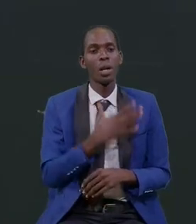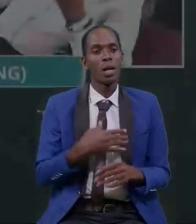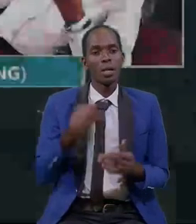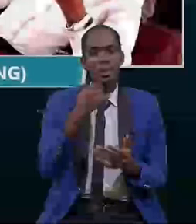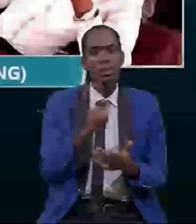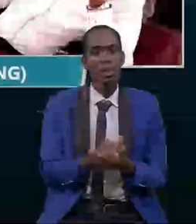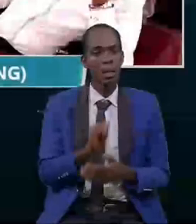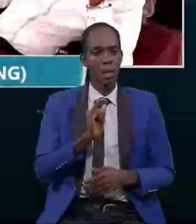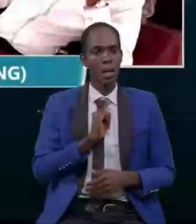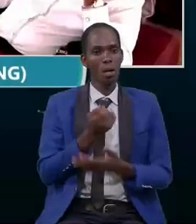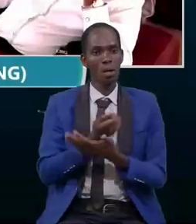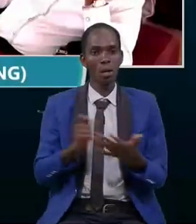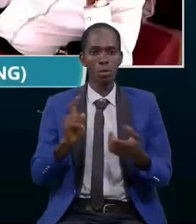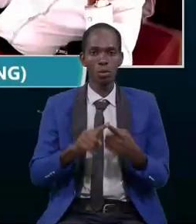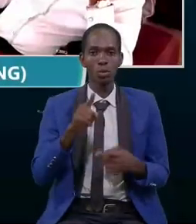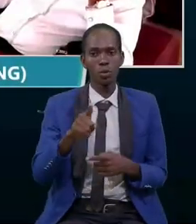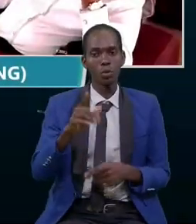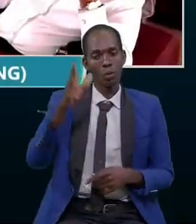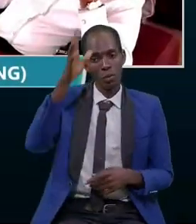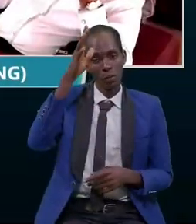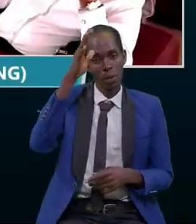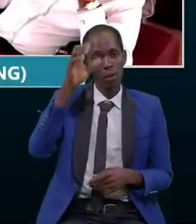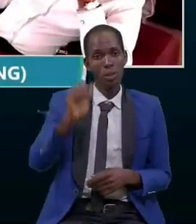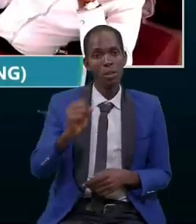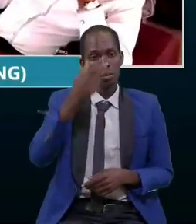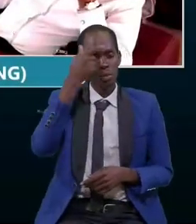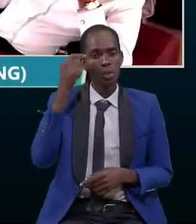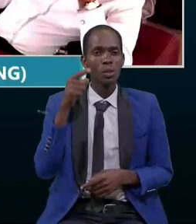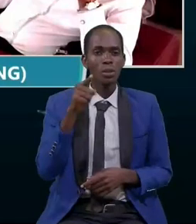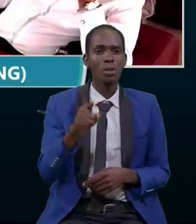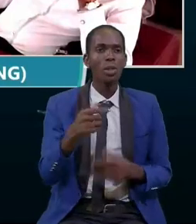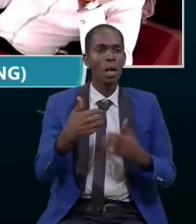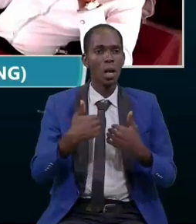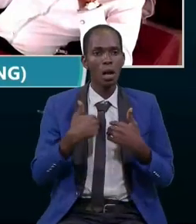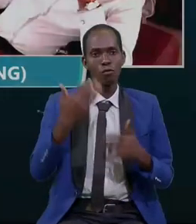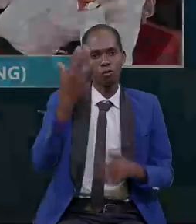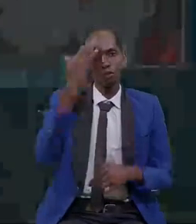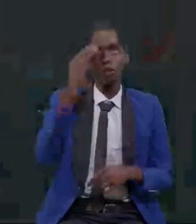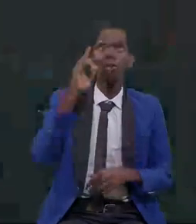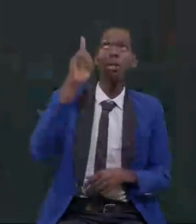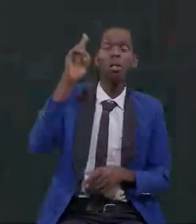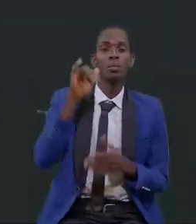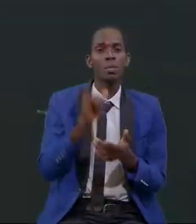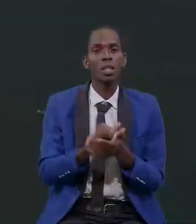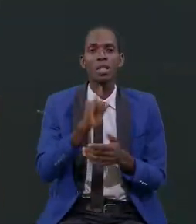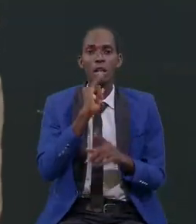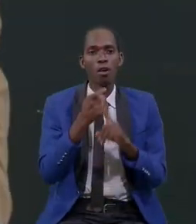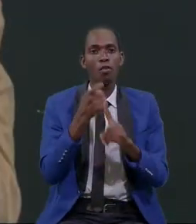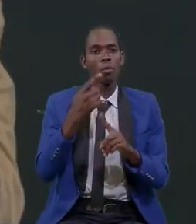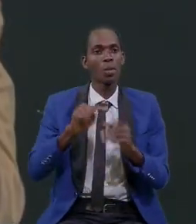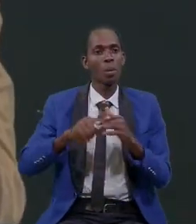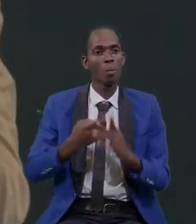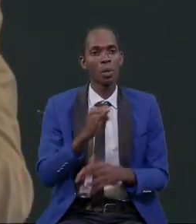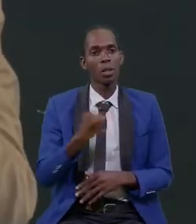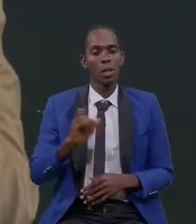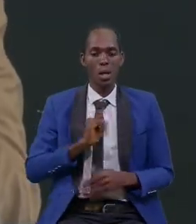vous écris, Père, parce que vous avez connu celui qui est dès le commencement. Je vous écris,